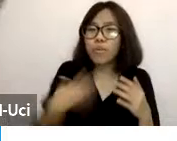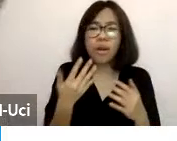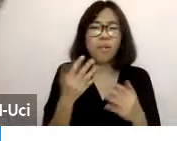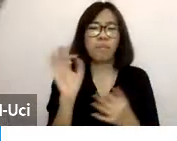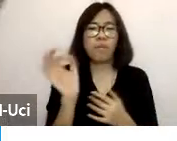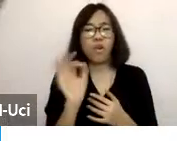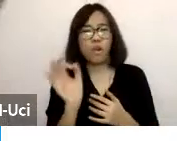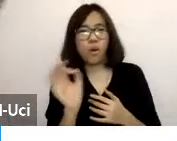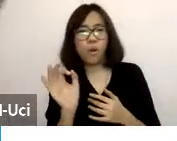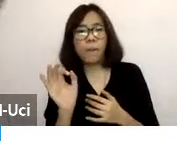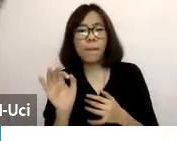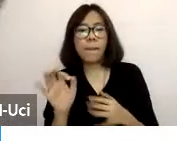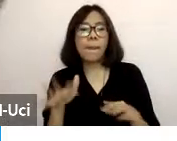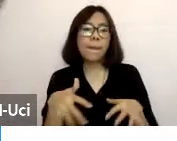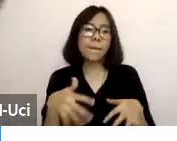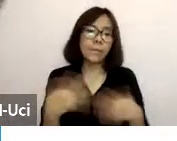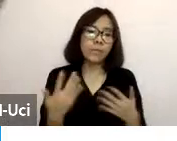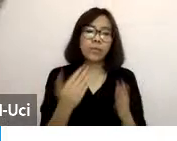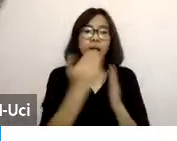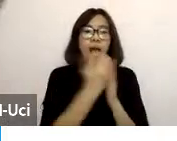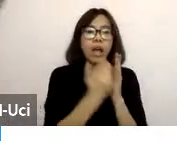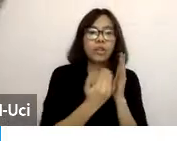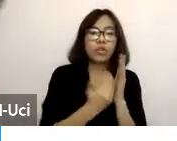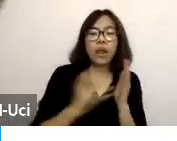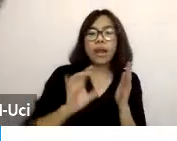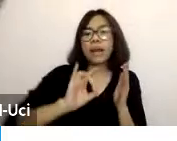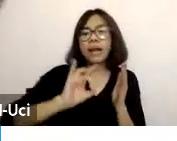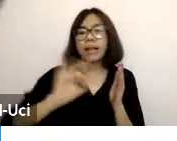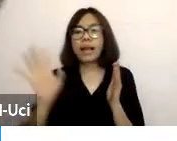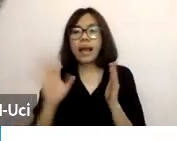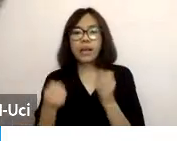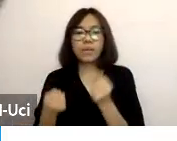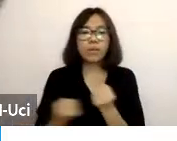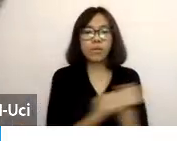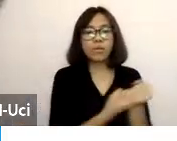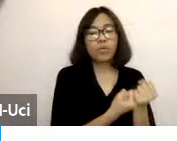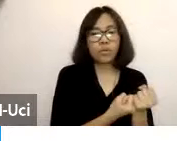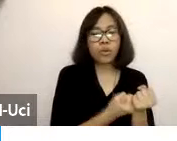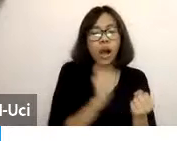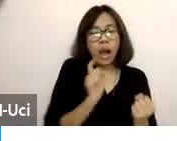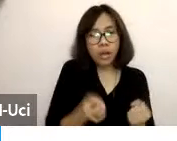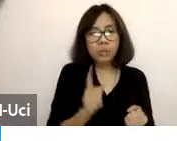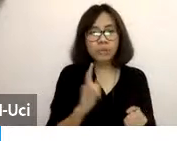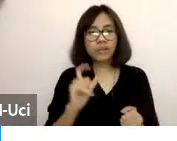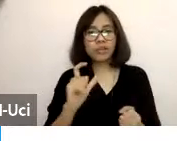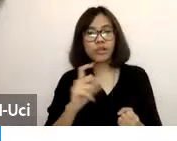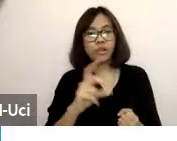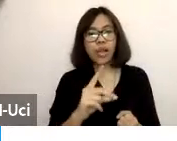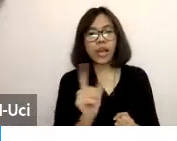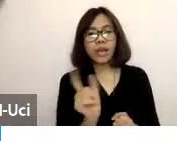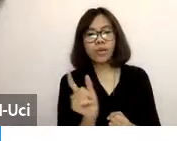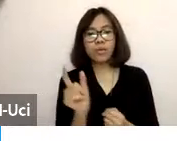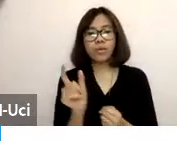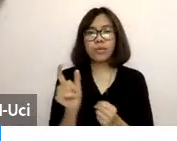kemudian perlu ada regulasi lainnya seperti mungkin rubp karena bagaimanapun akan ada database kita akan masuk ke situ ya